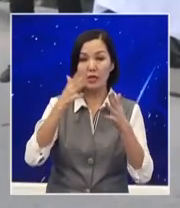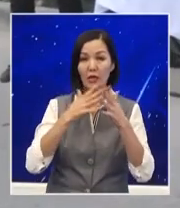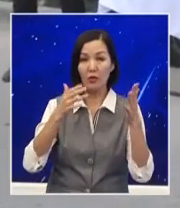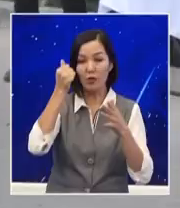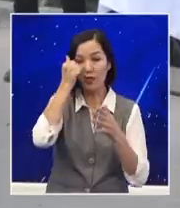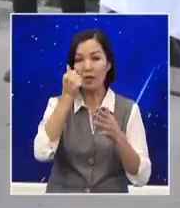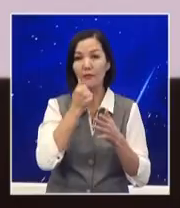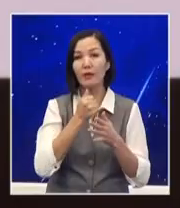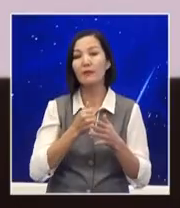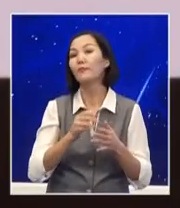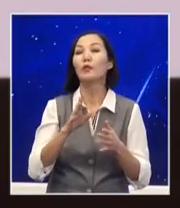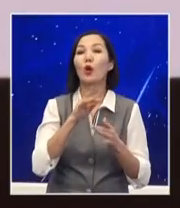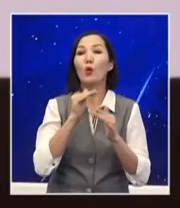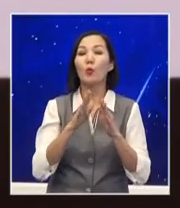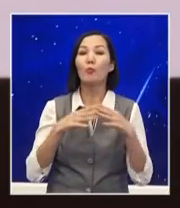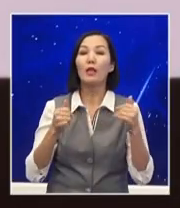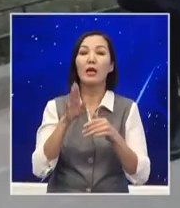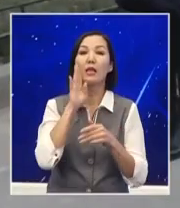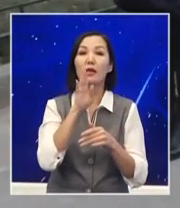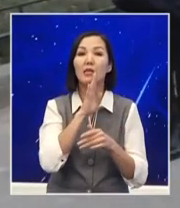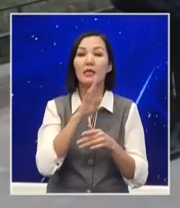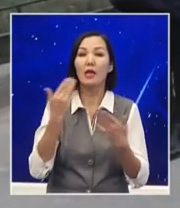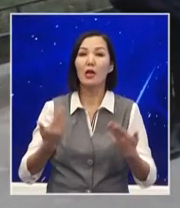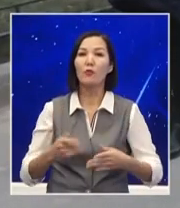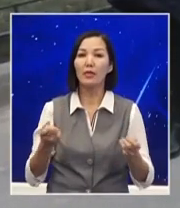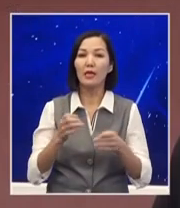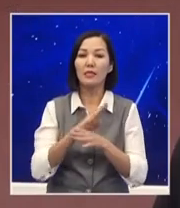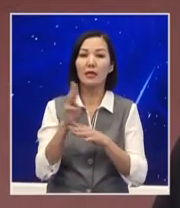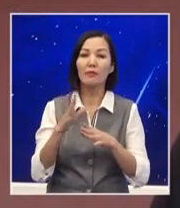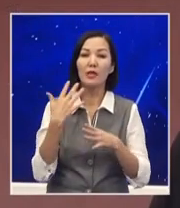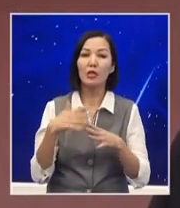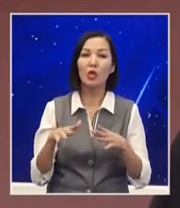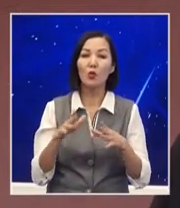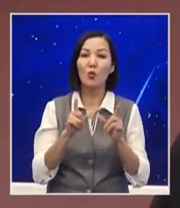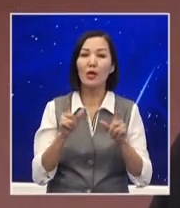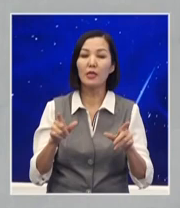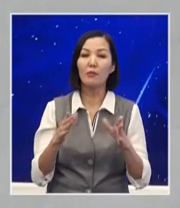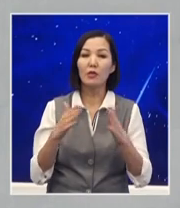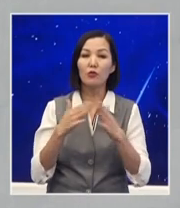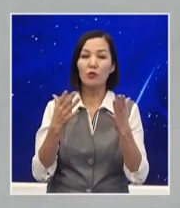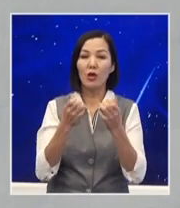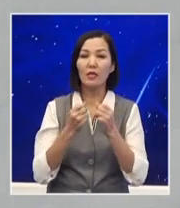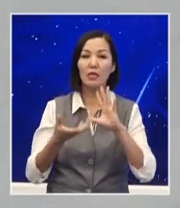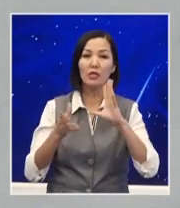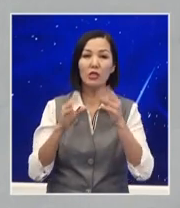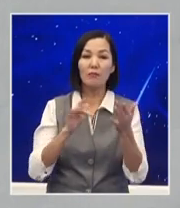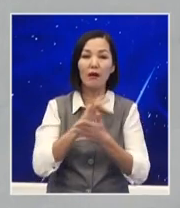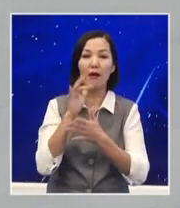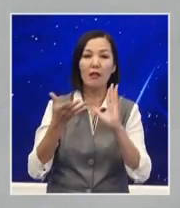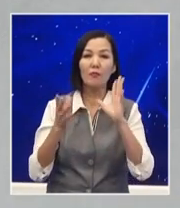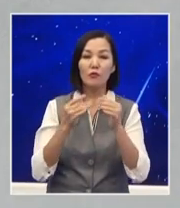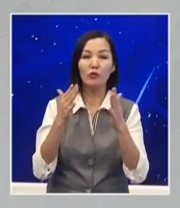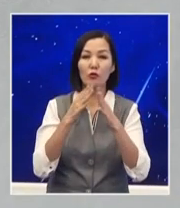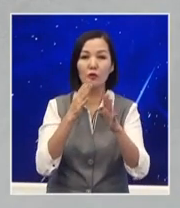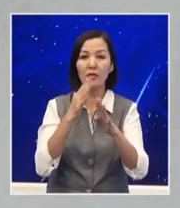Венера сияқты көппалалы аналар мен әлеуметтік аз қамтылған 50 азамат баспаналы болып қоныс тойын тойлады. Жалпы қала бойынша үй